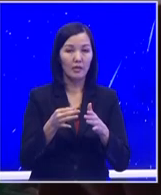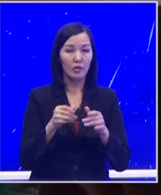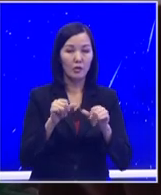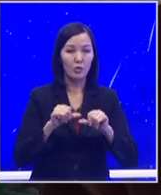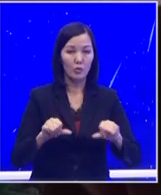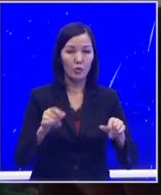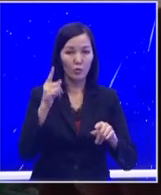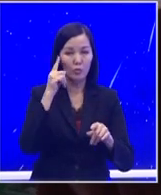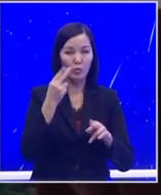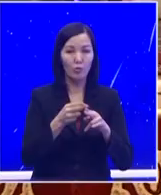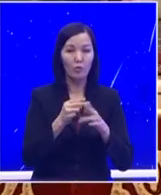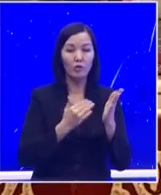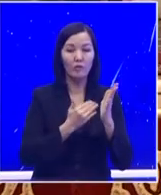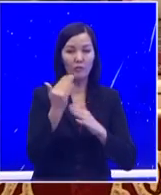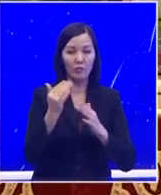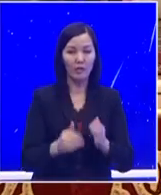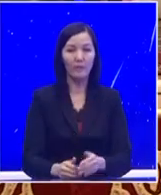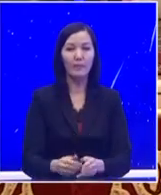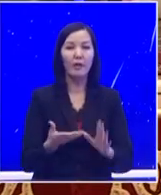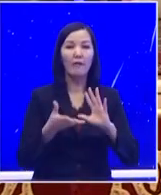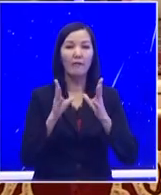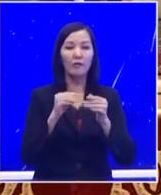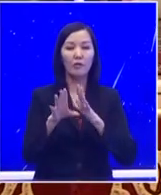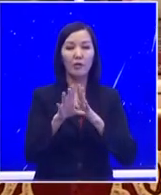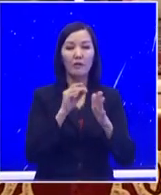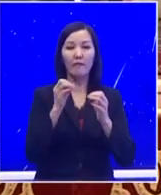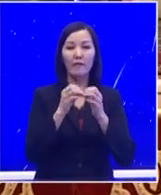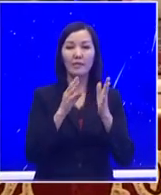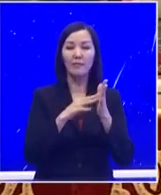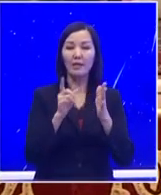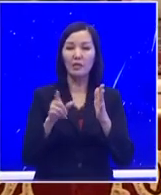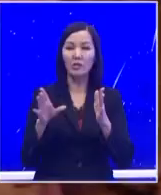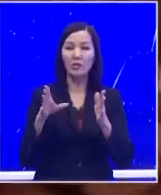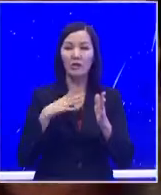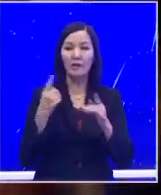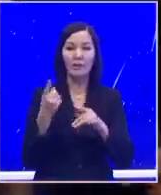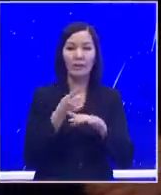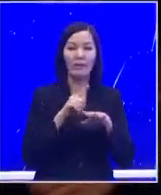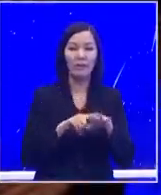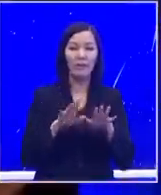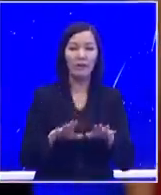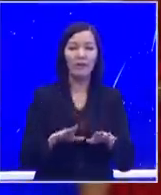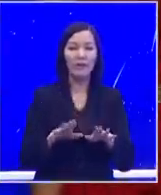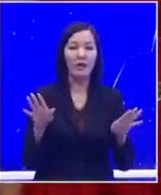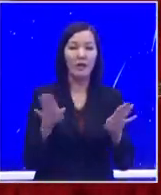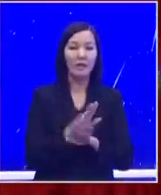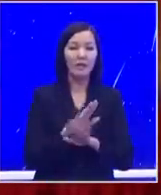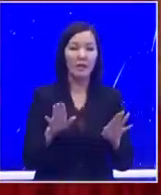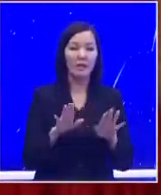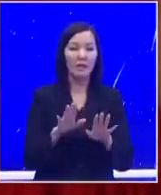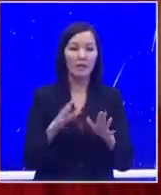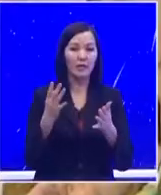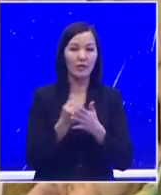жюри, он очень высокий. В итоге отбор прошли 18 претендентов. Первое место в номинации «Эстрадное пение»